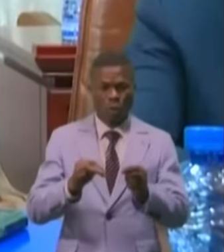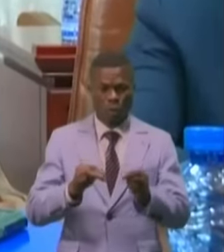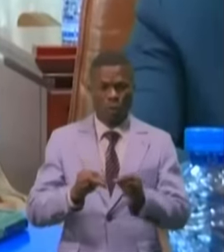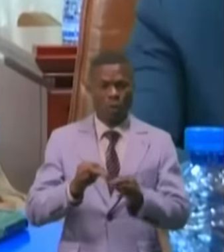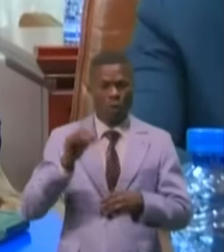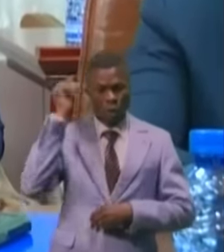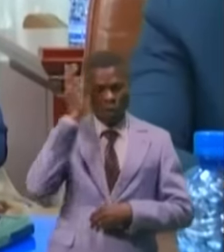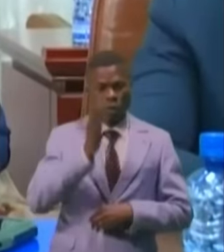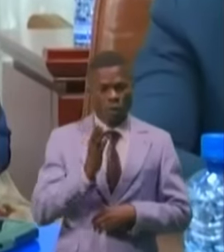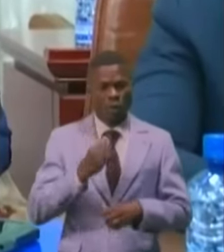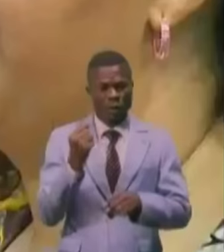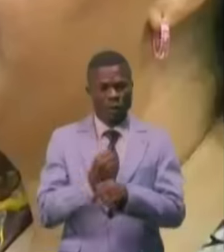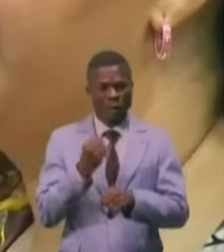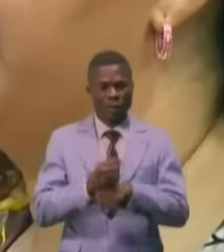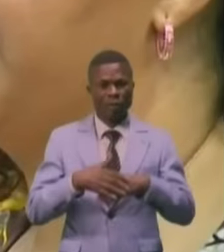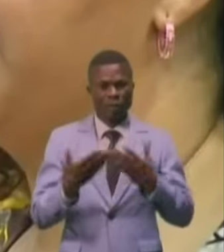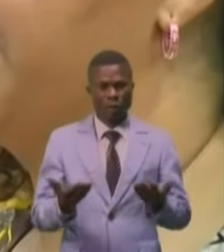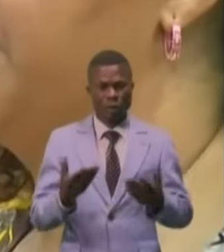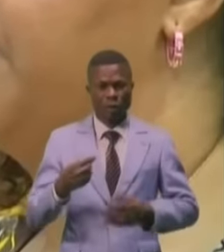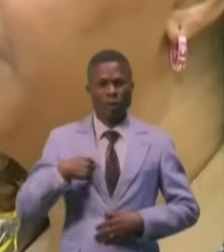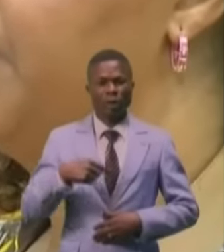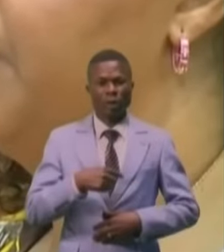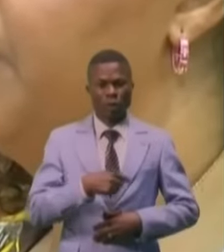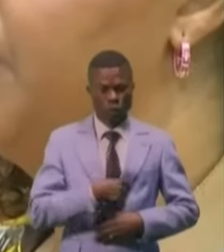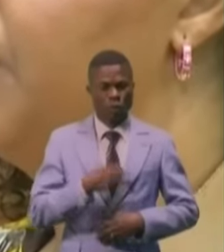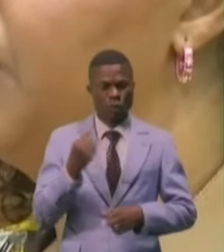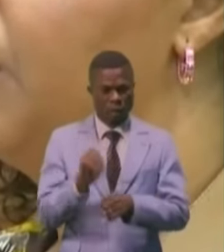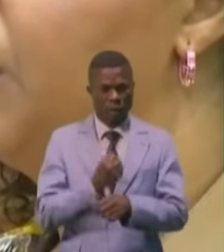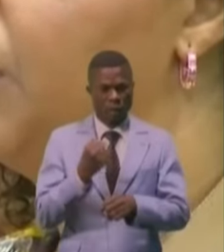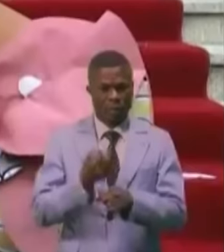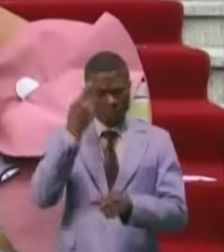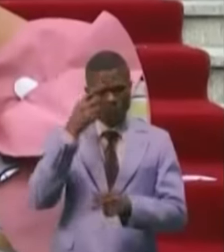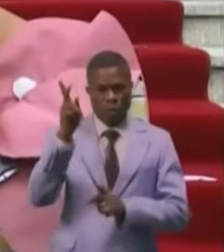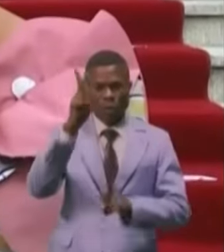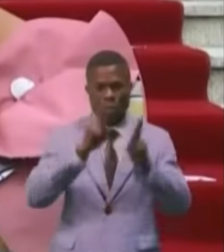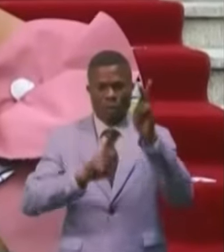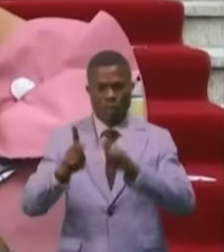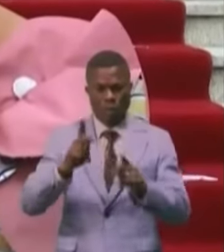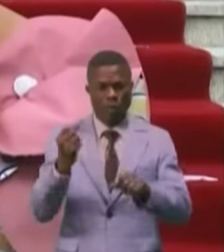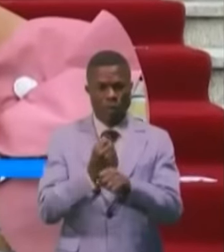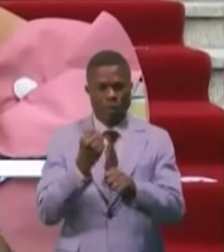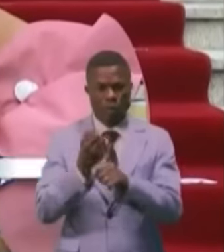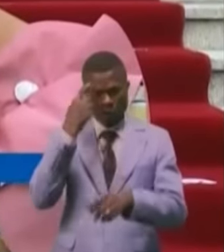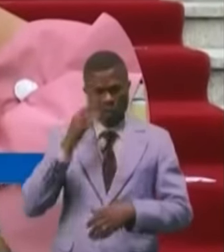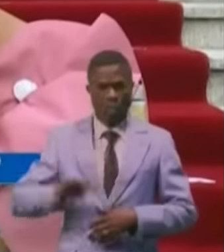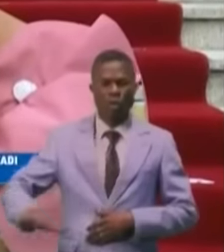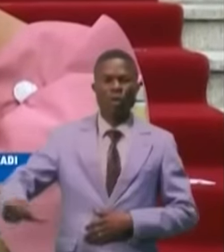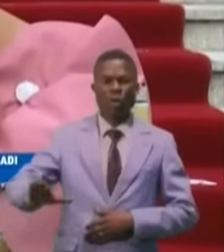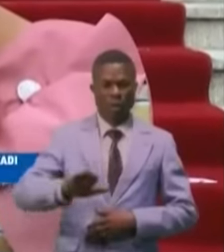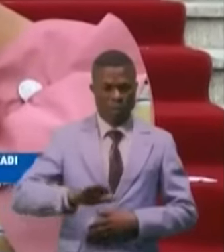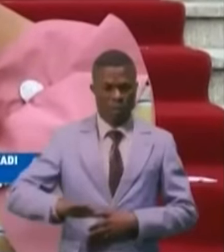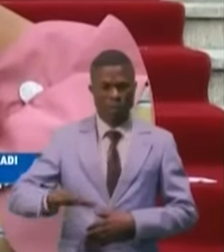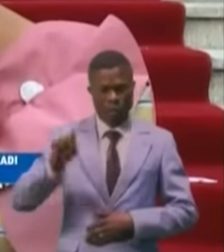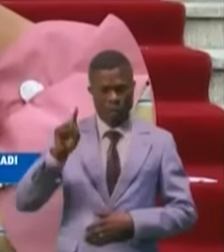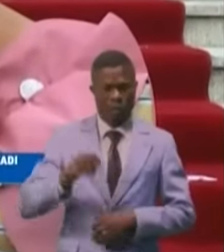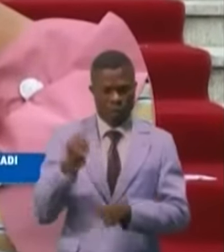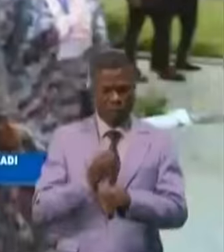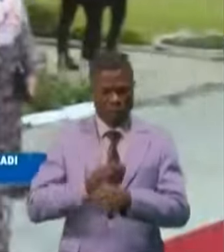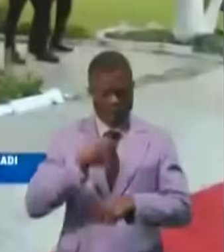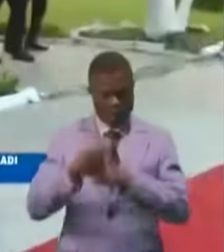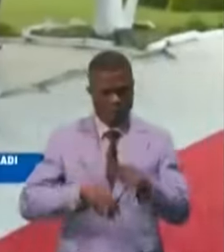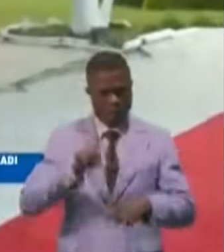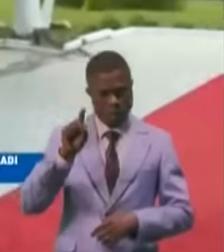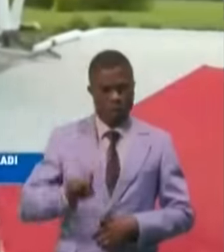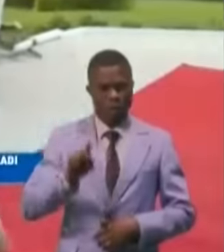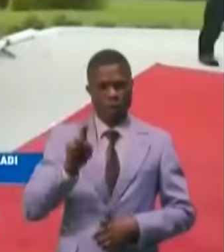devait être menée. Nous sommes au service du peuple, au service du pays, et il faut que le travail commence.